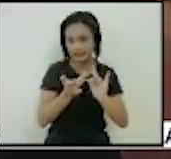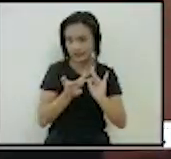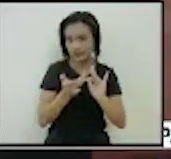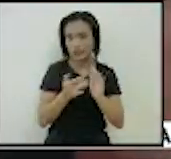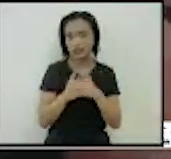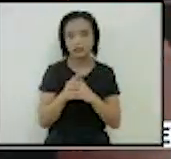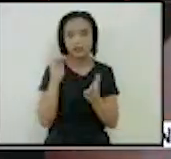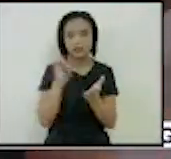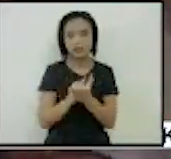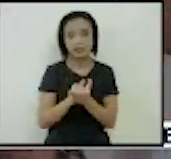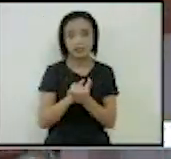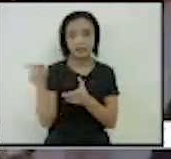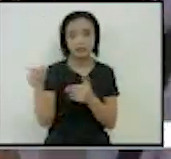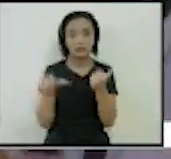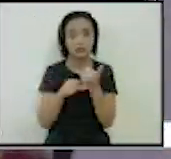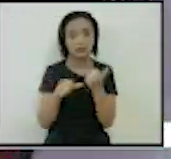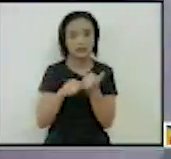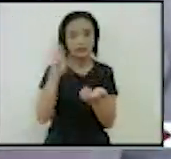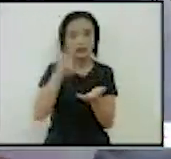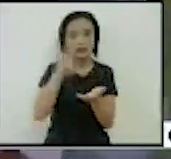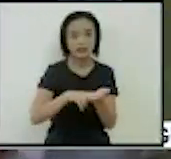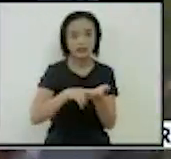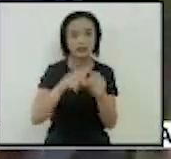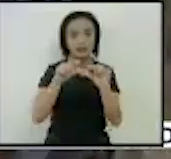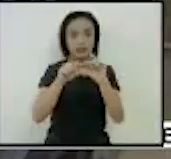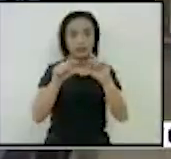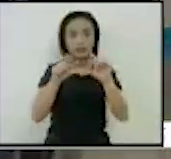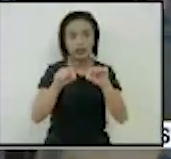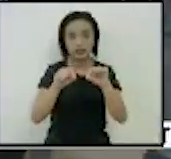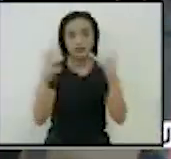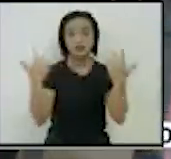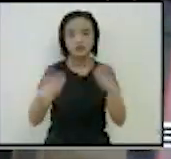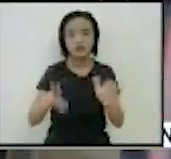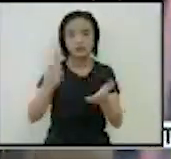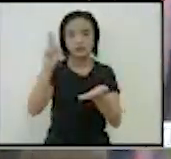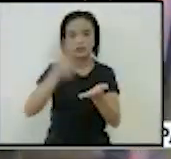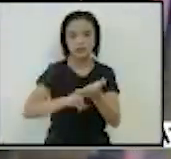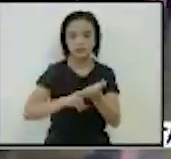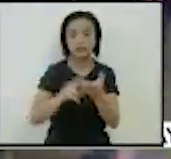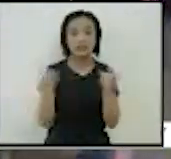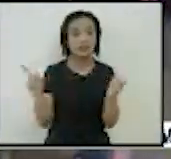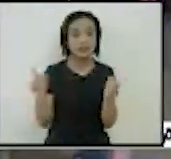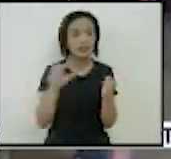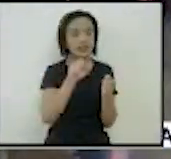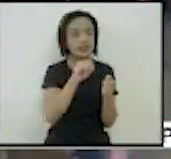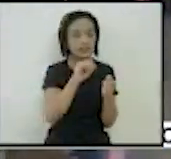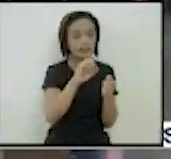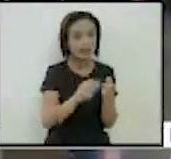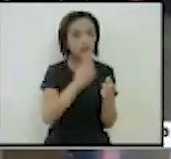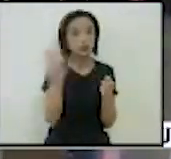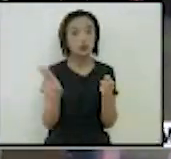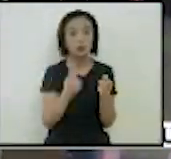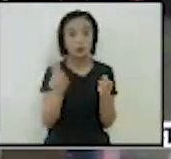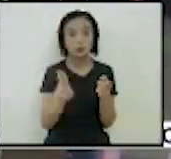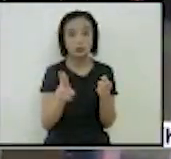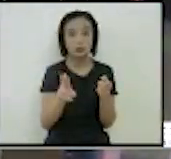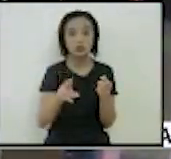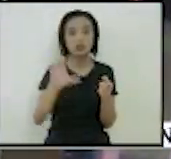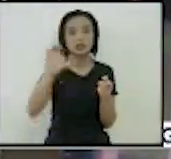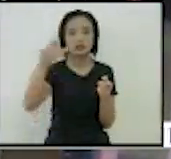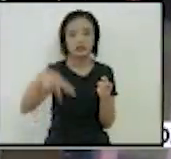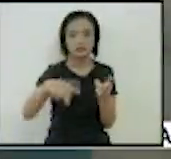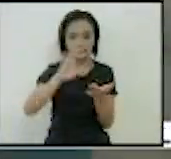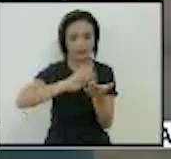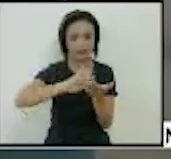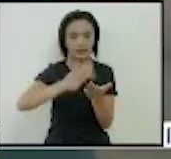assisted SIM card registration, nakapagparehistro ng SIM card si Tatay Luisito gamit ang smartphone na inahanda ng mga